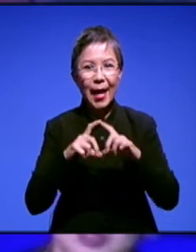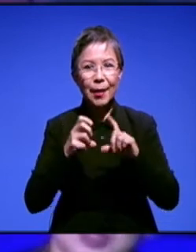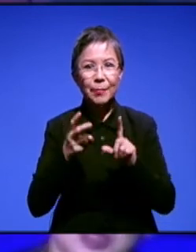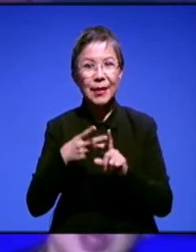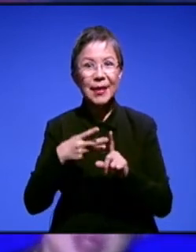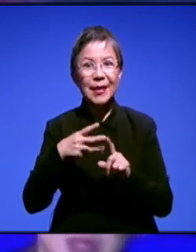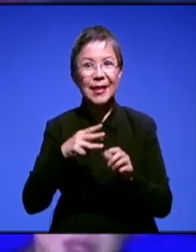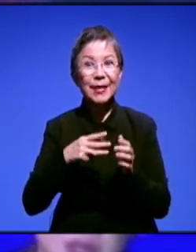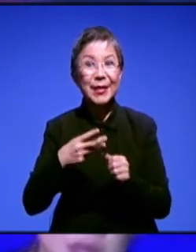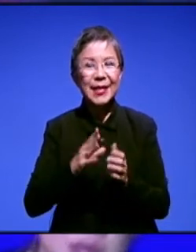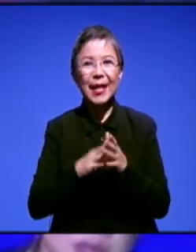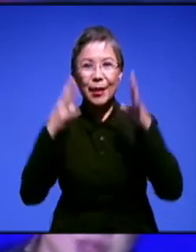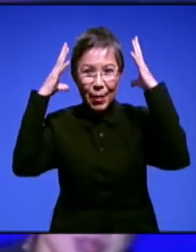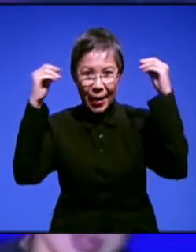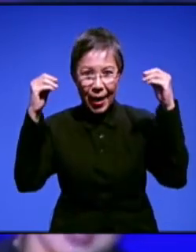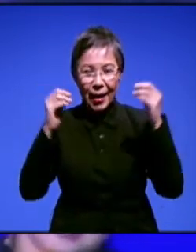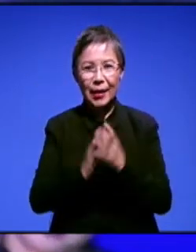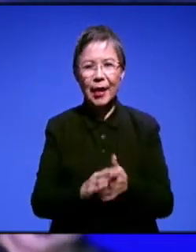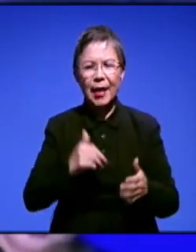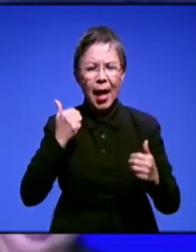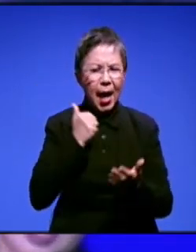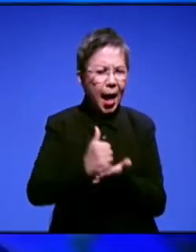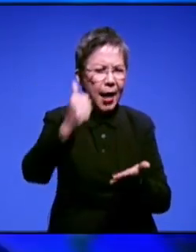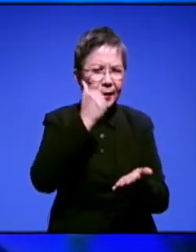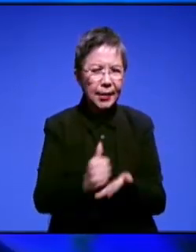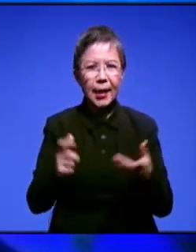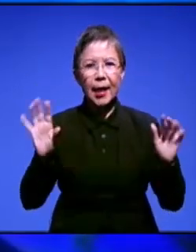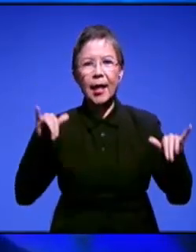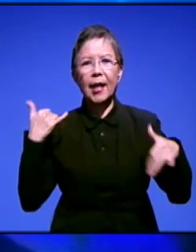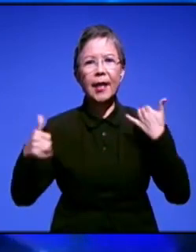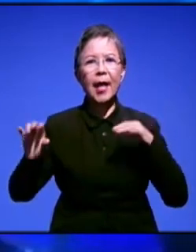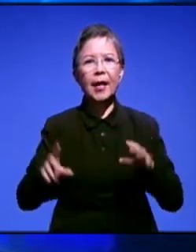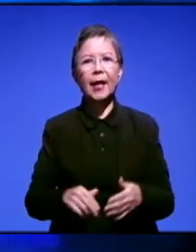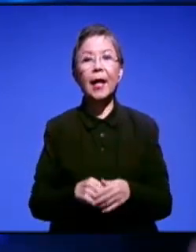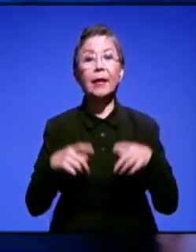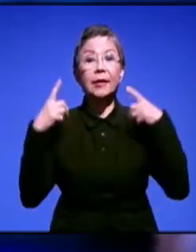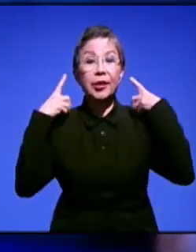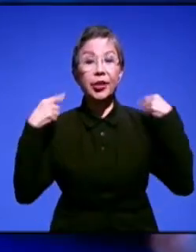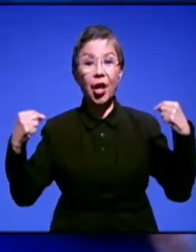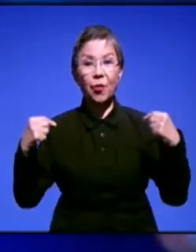pentas menyuguhkan kesenian tradisional Jawa. Damar Sinuko, Semarang, Jawa Tengah.